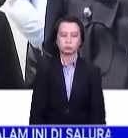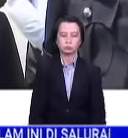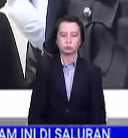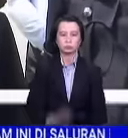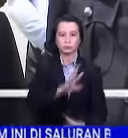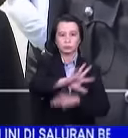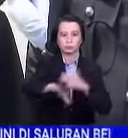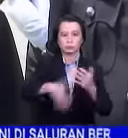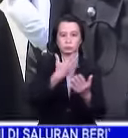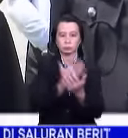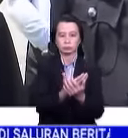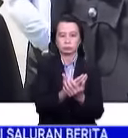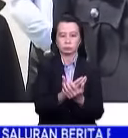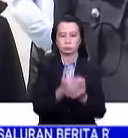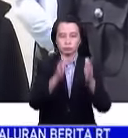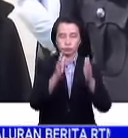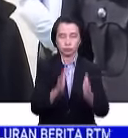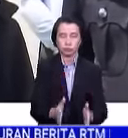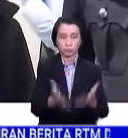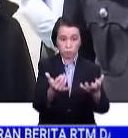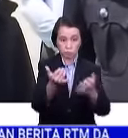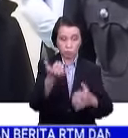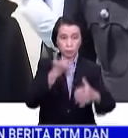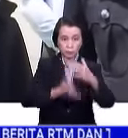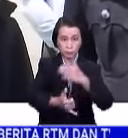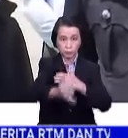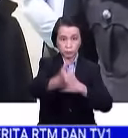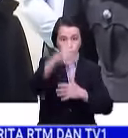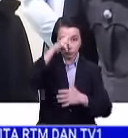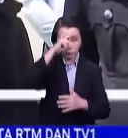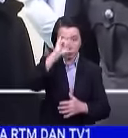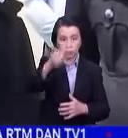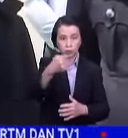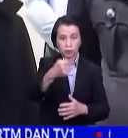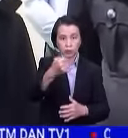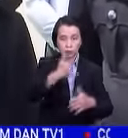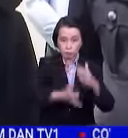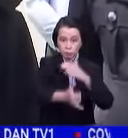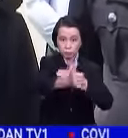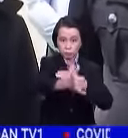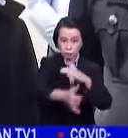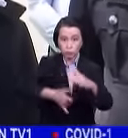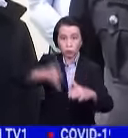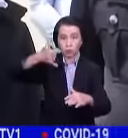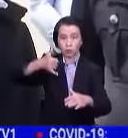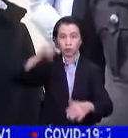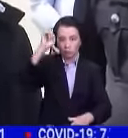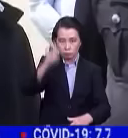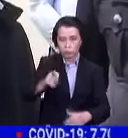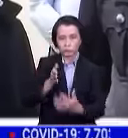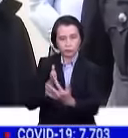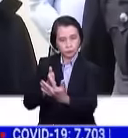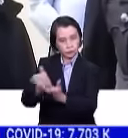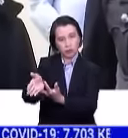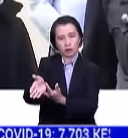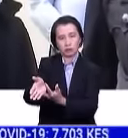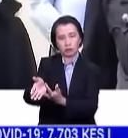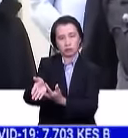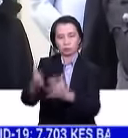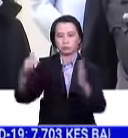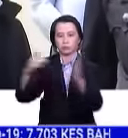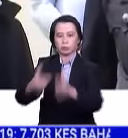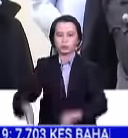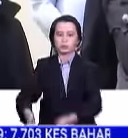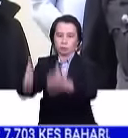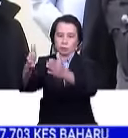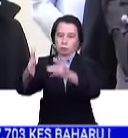Semua warga yang hendak masuk ke Putrajaya, masuk dan keluar, dia mesti melalui sekatan